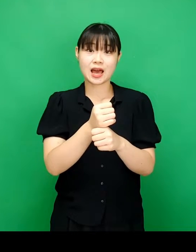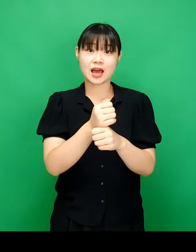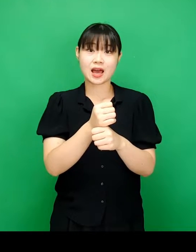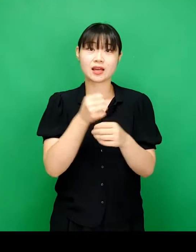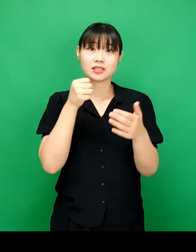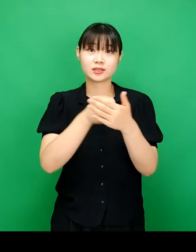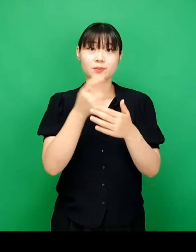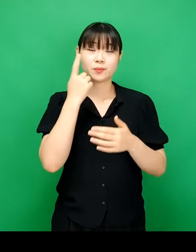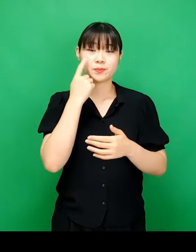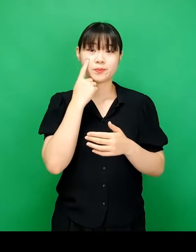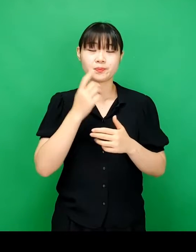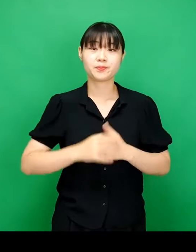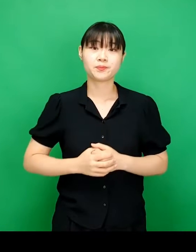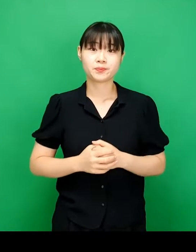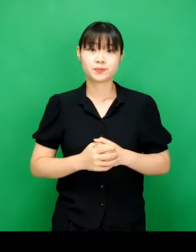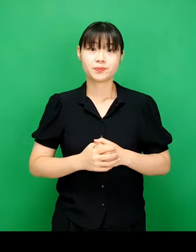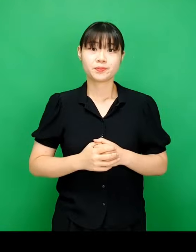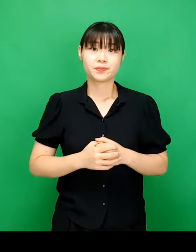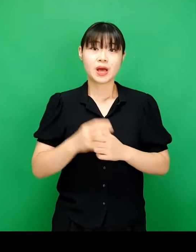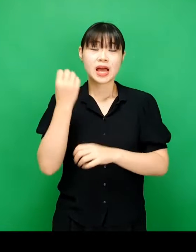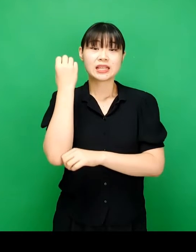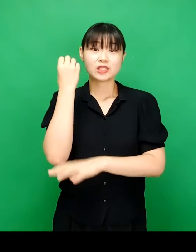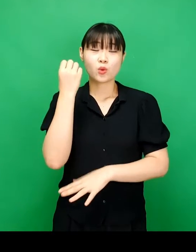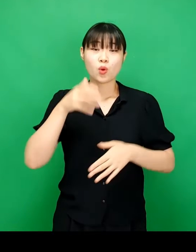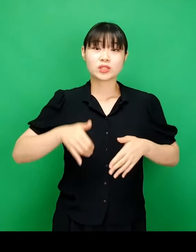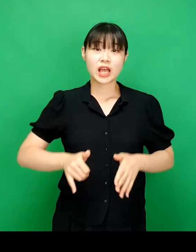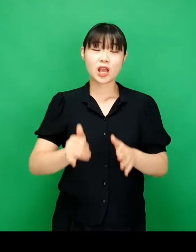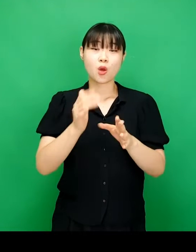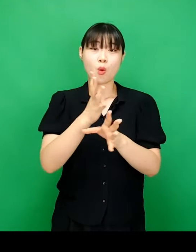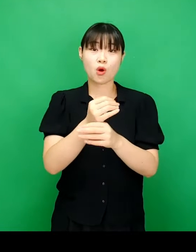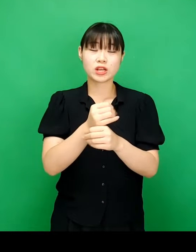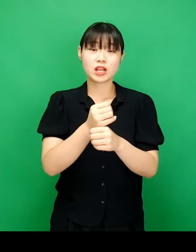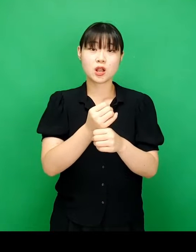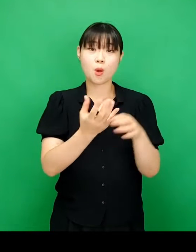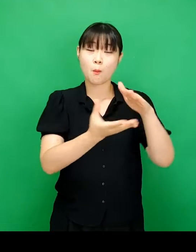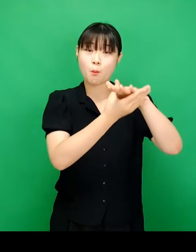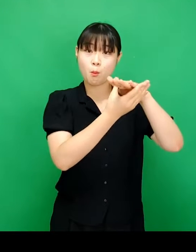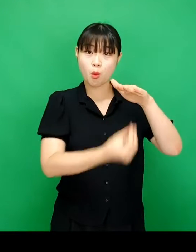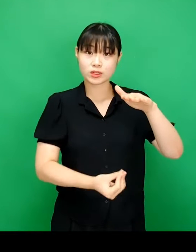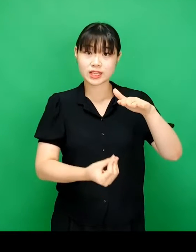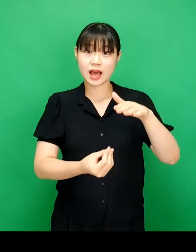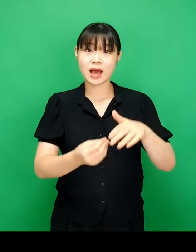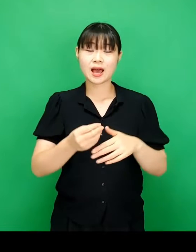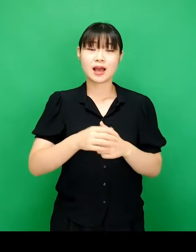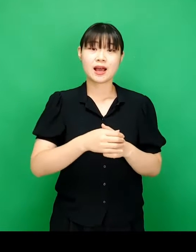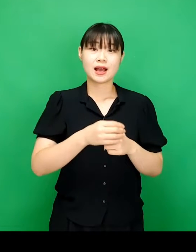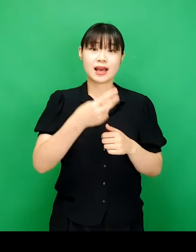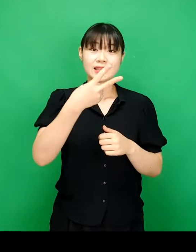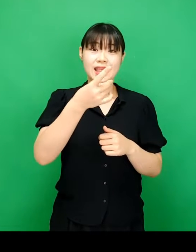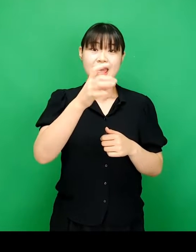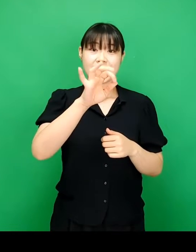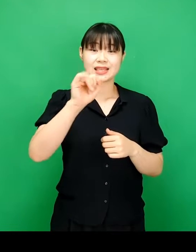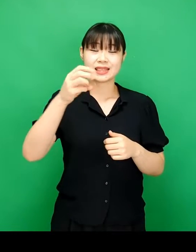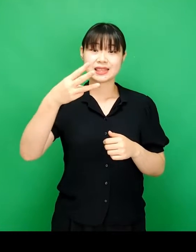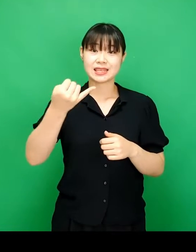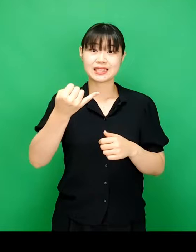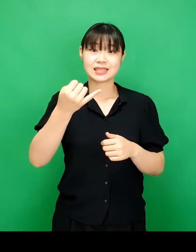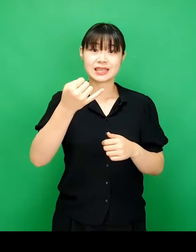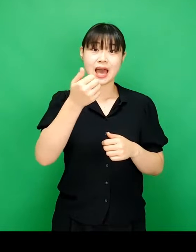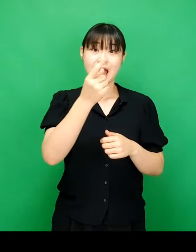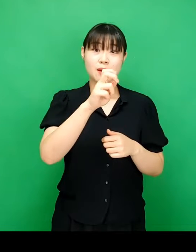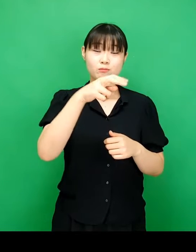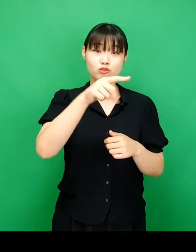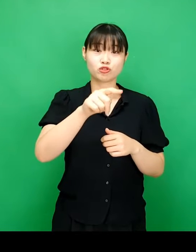표시 형식을 날짜 형식으로 지정해 보겠습니다. 기존 생년월일을 복사한 다음 데이트